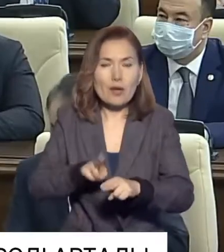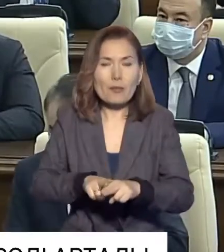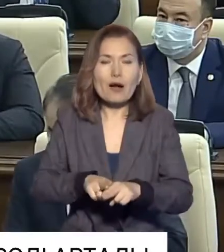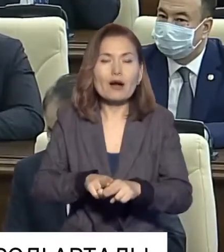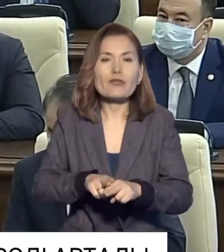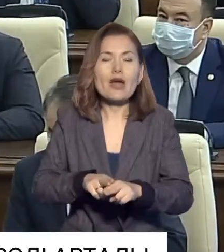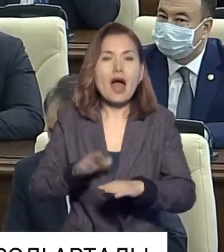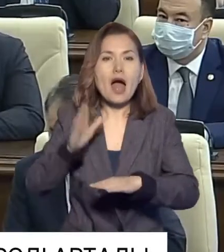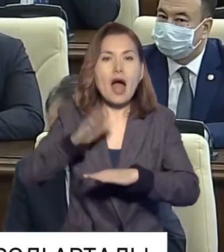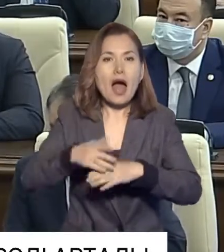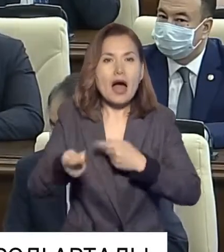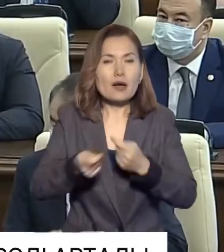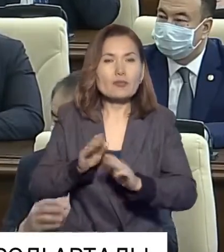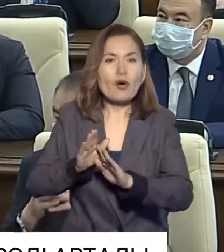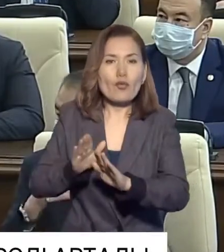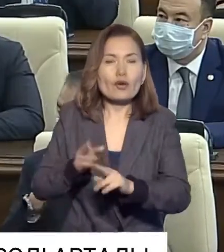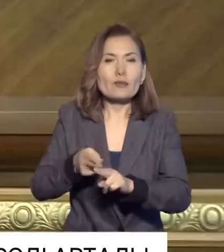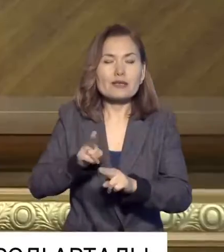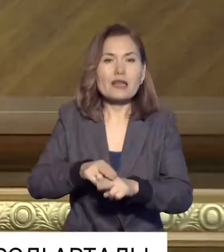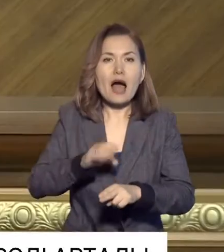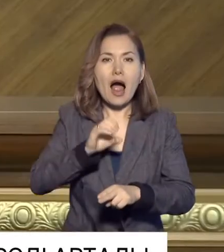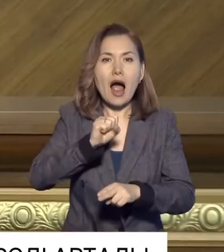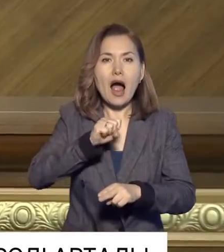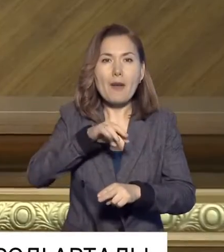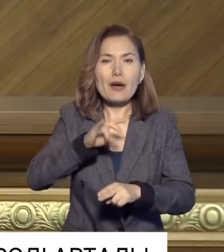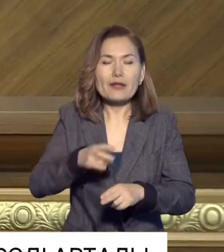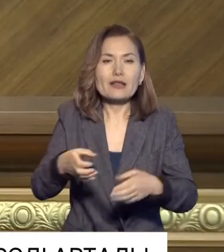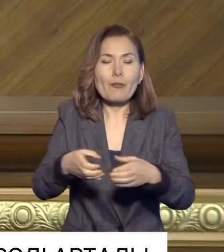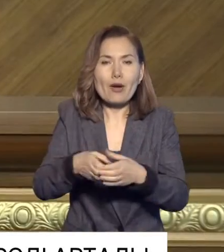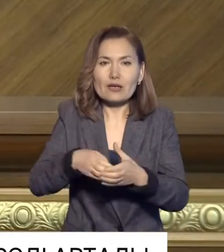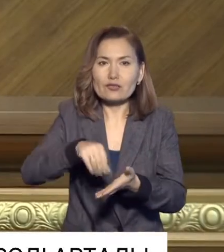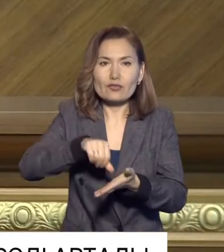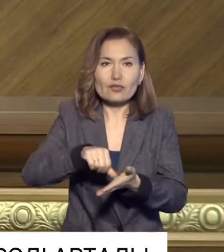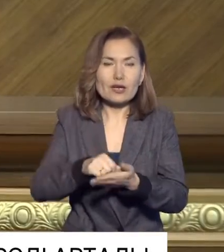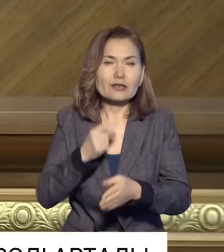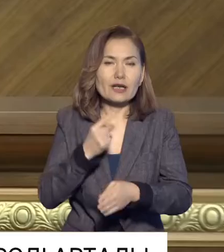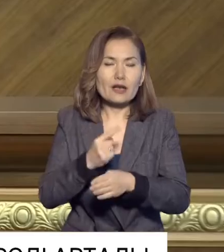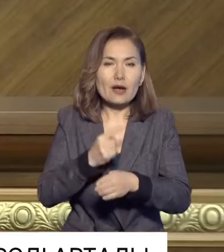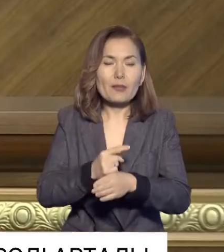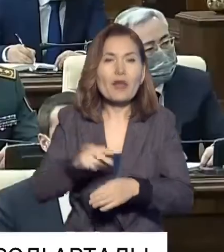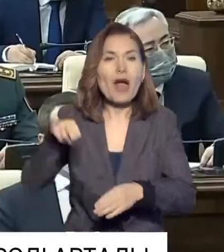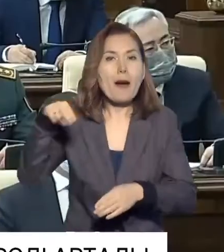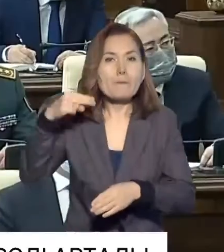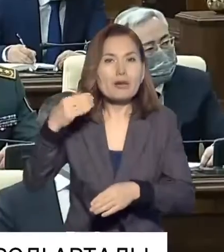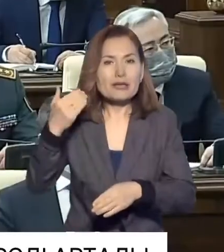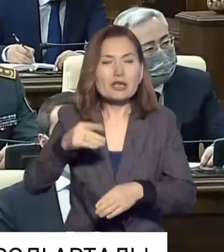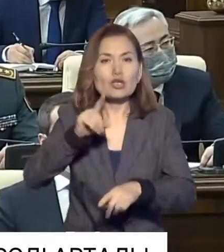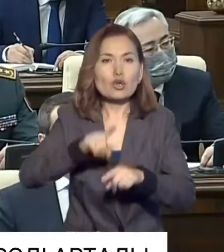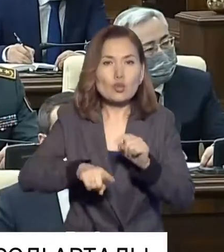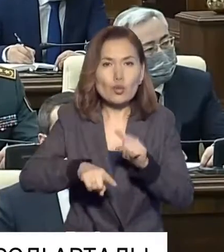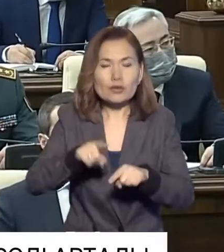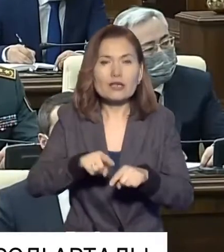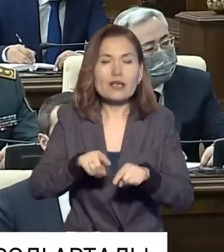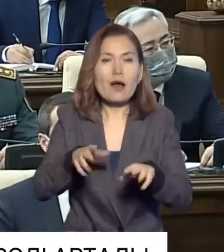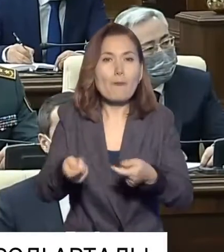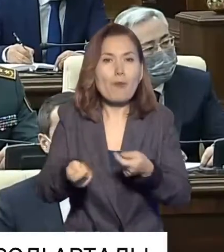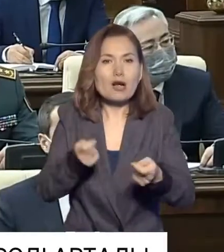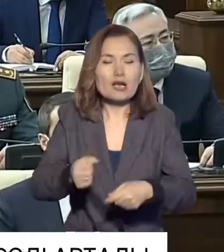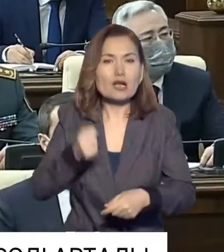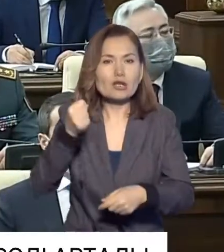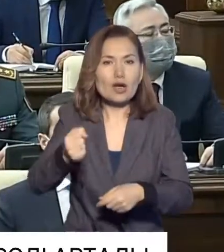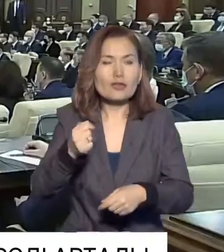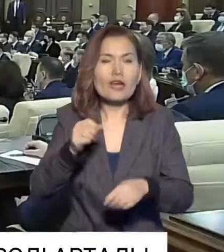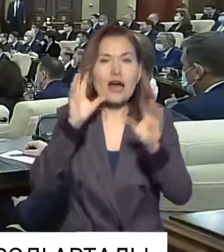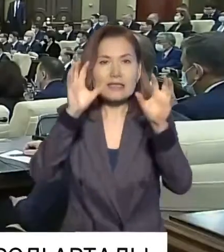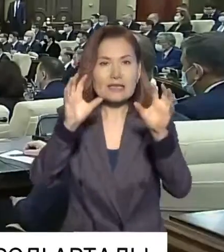билік партиясының құрамында болмауы керек. Тіпті президенттің туған туыстарына мемлекеттік лауазымды қызметтерге тағайындалуына заңмен тыйым салынбақ.